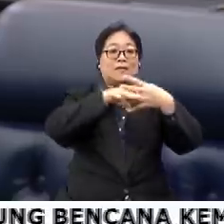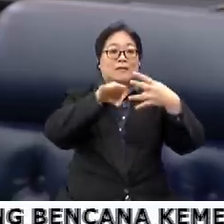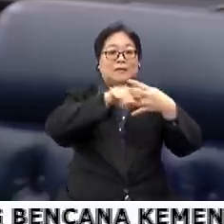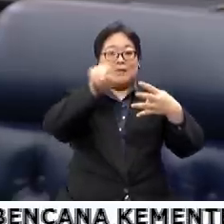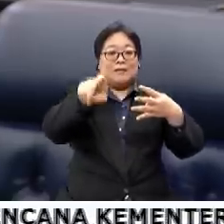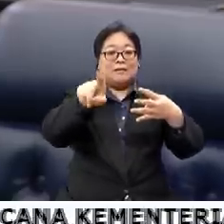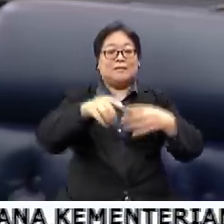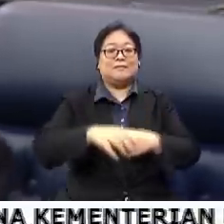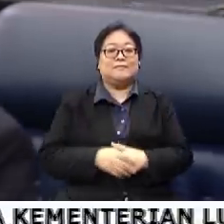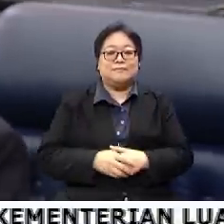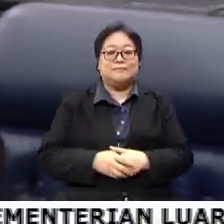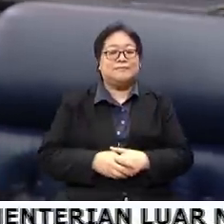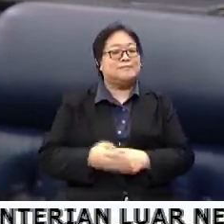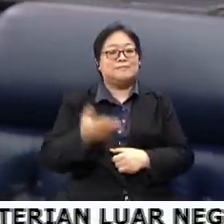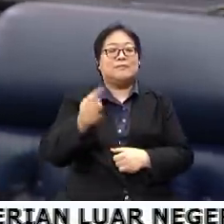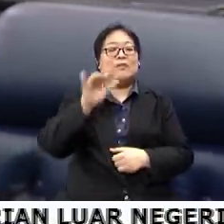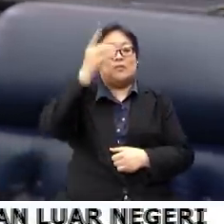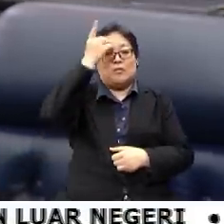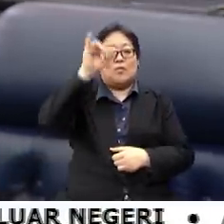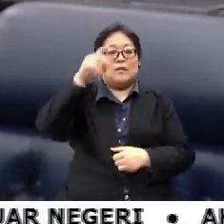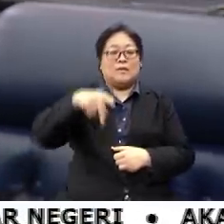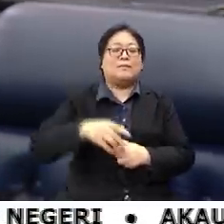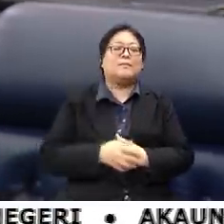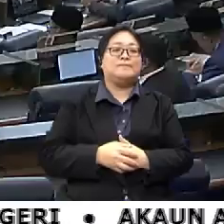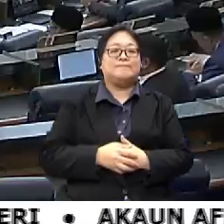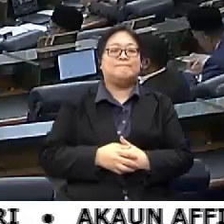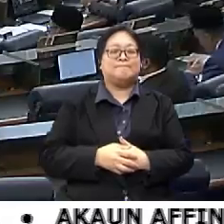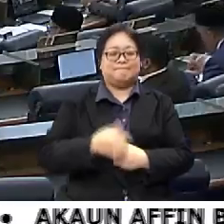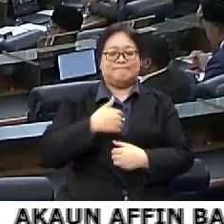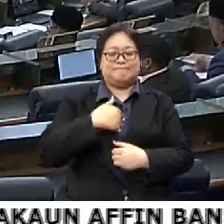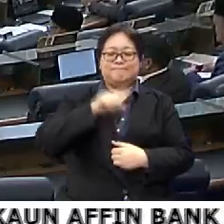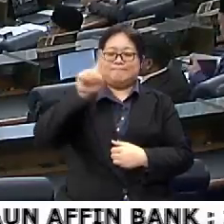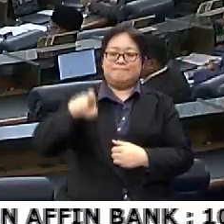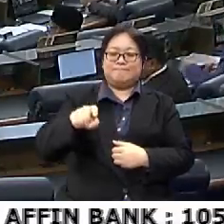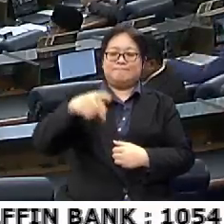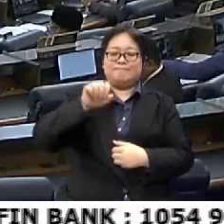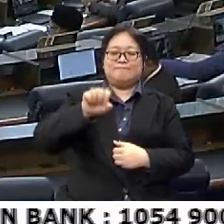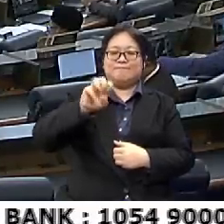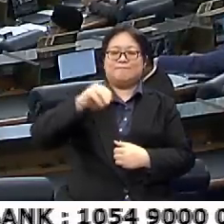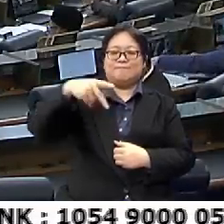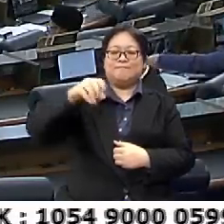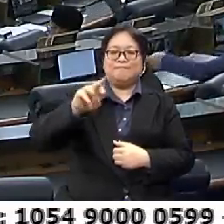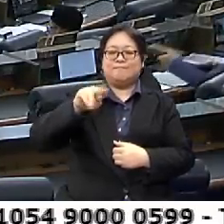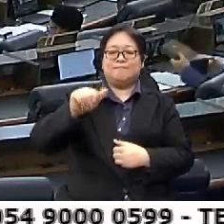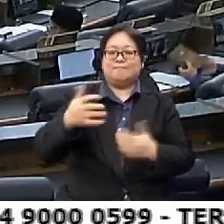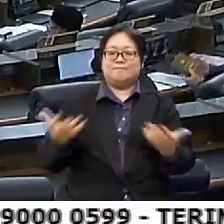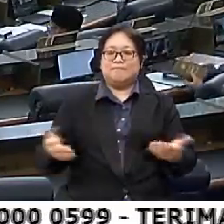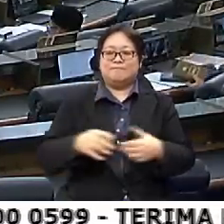sedikit. Silakan. Ya. Yang Pertua, saya ingin bertanya kepada Sempurna.